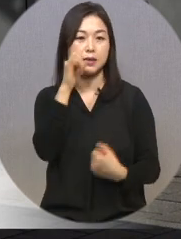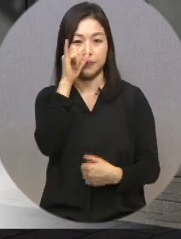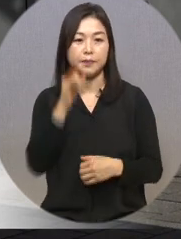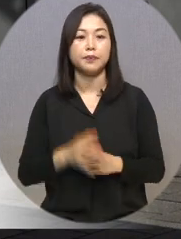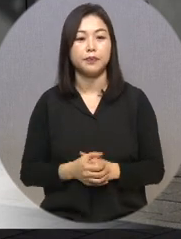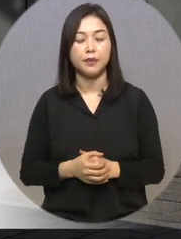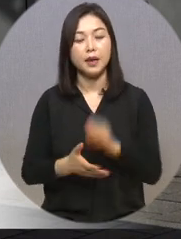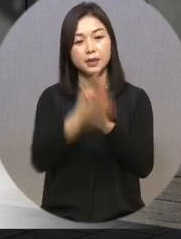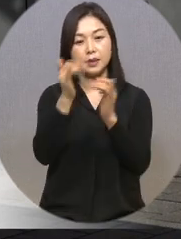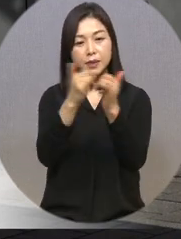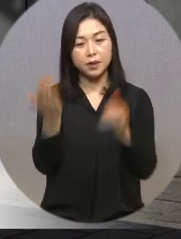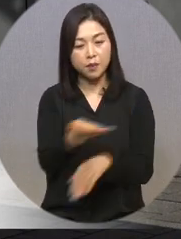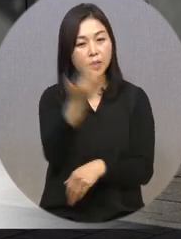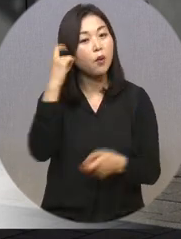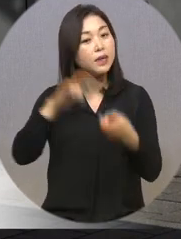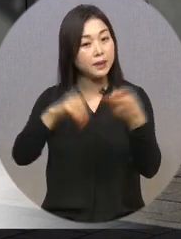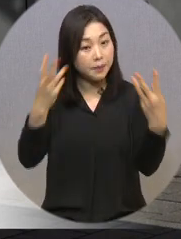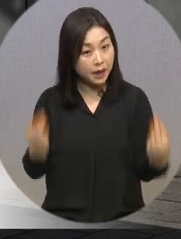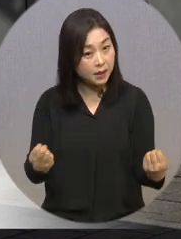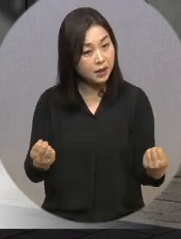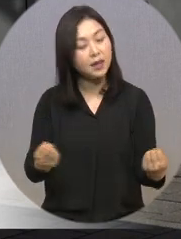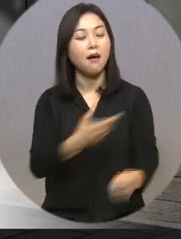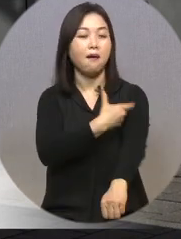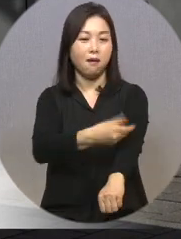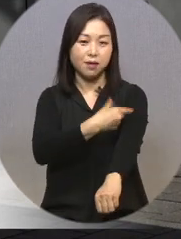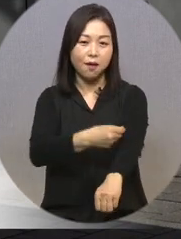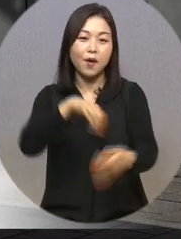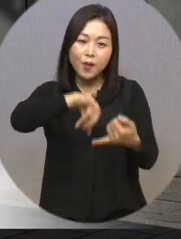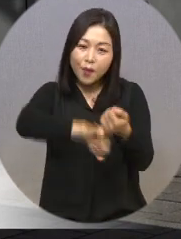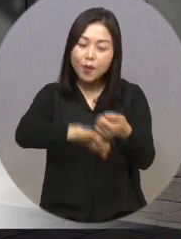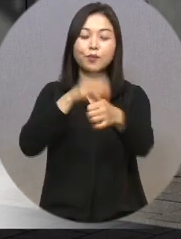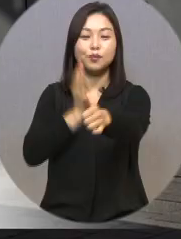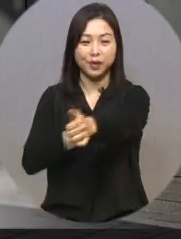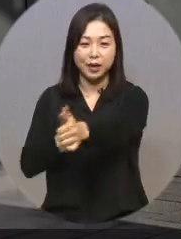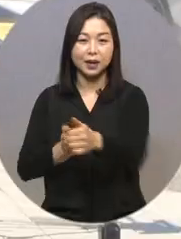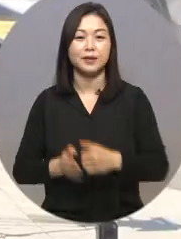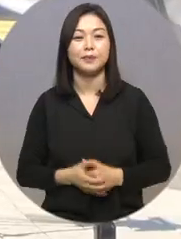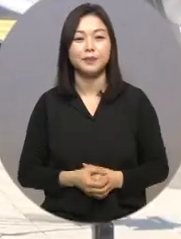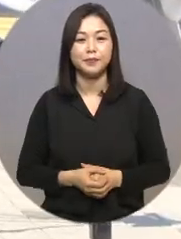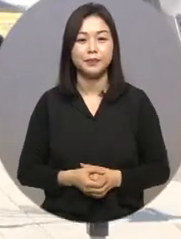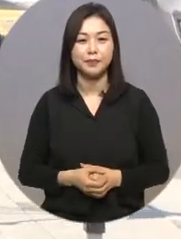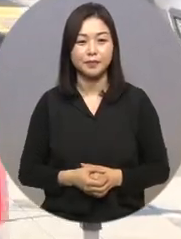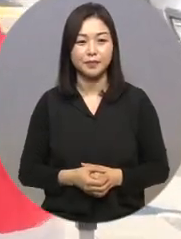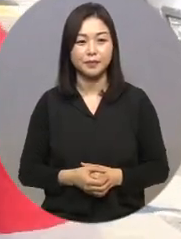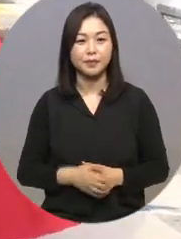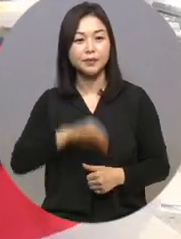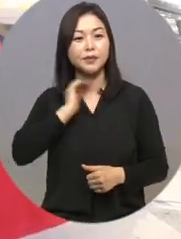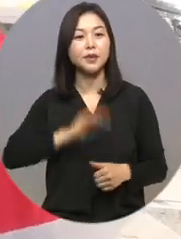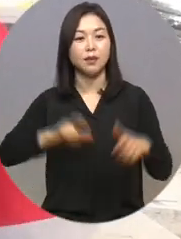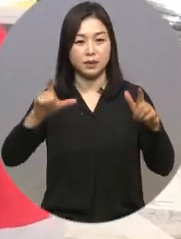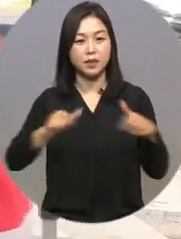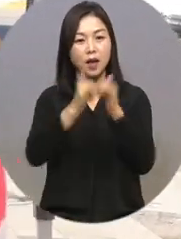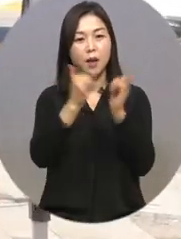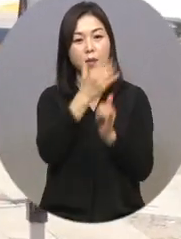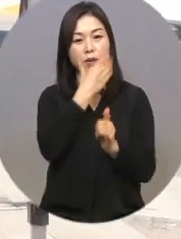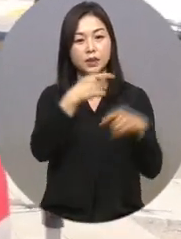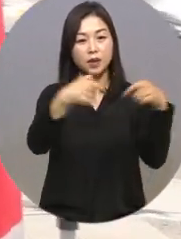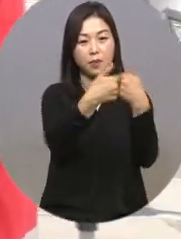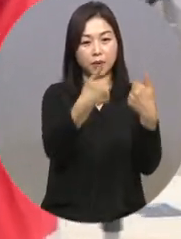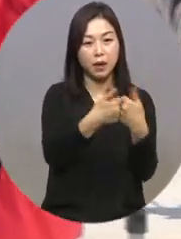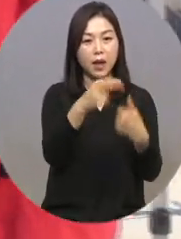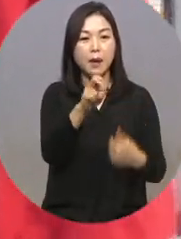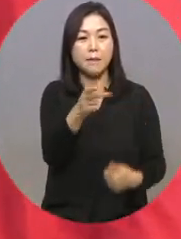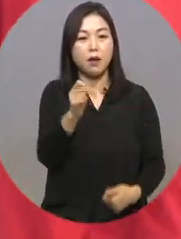여러분들 많은 관심을 가지시고 헌혈을 해주셨으면 정말 좋겠습니다. 의정부시 사회복지협의회, 명지회,